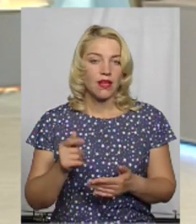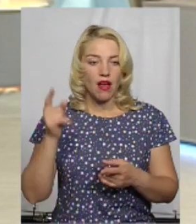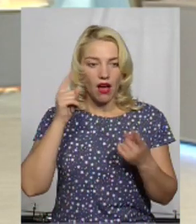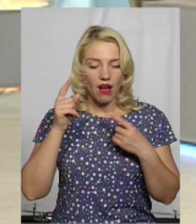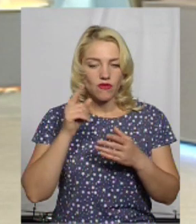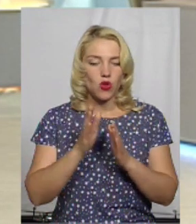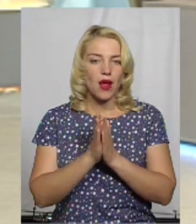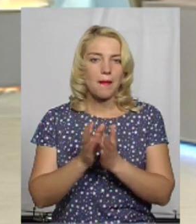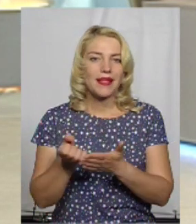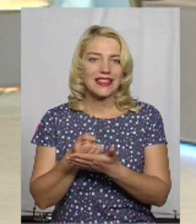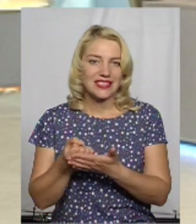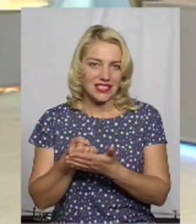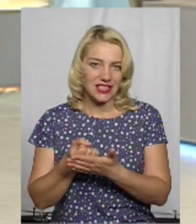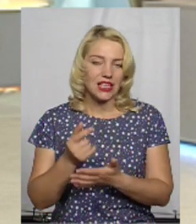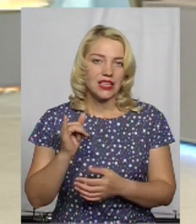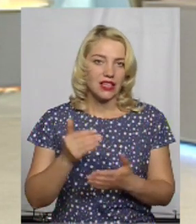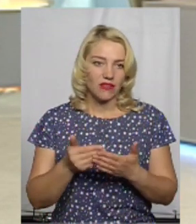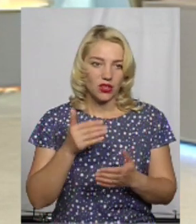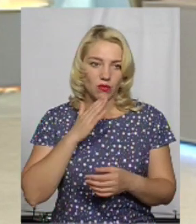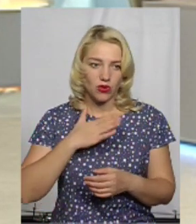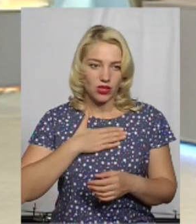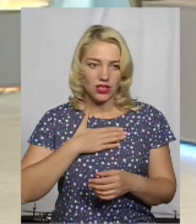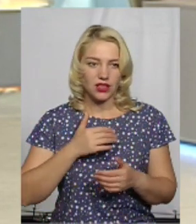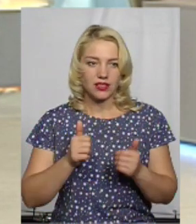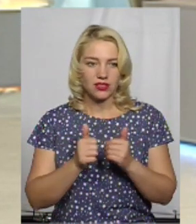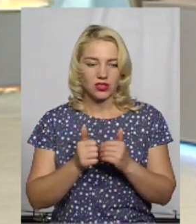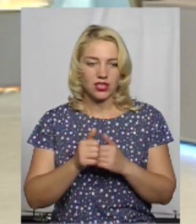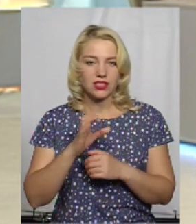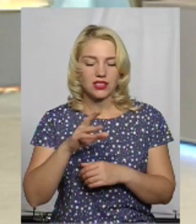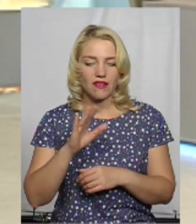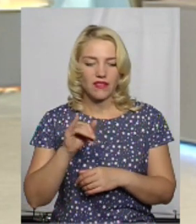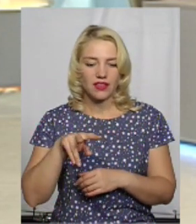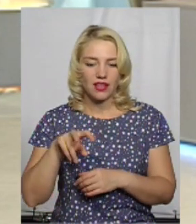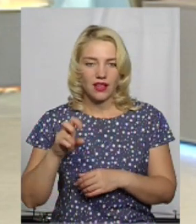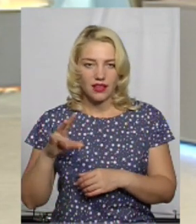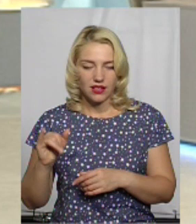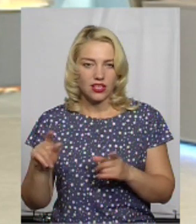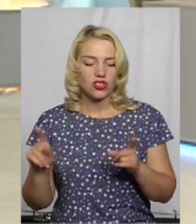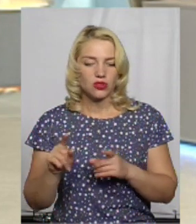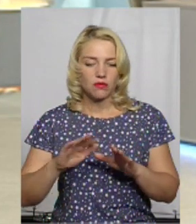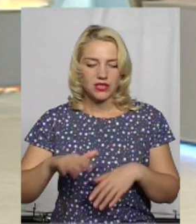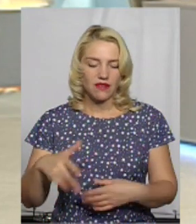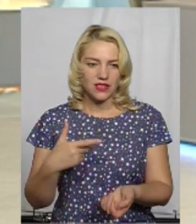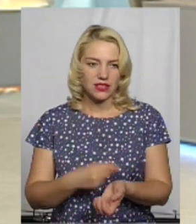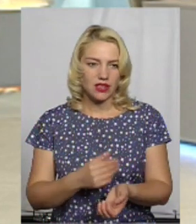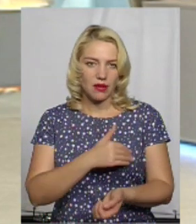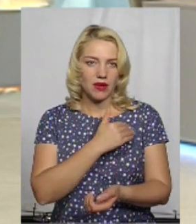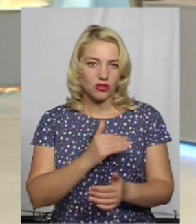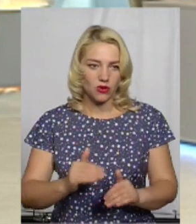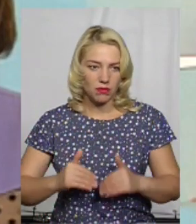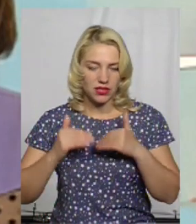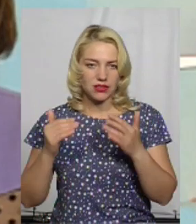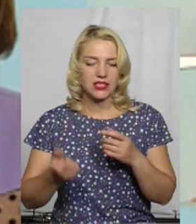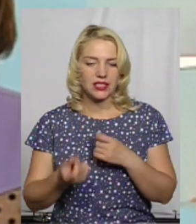автора петиції, і від моєї сусідки Світлани, про те, що після вакцинації піднімається